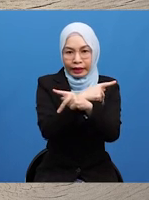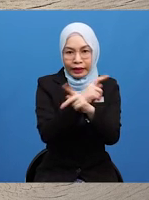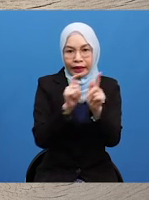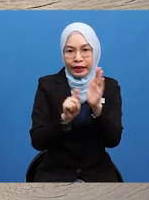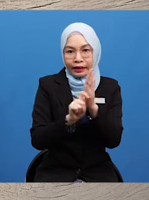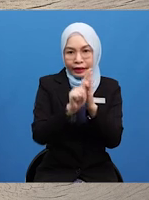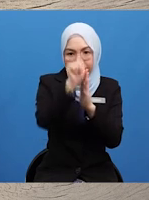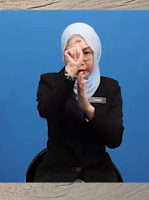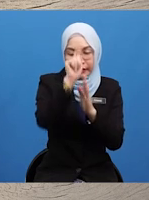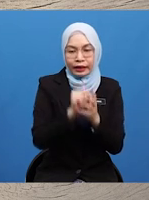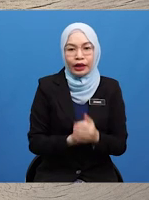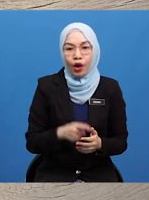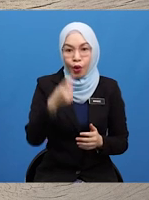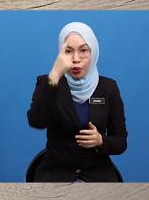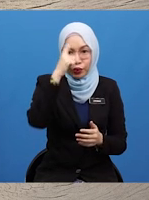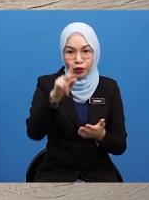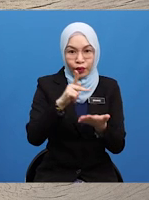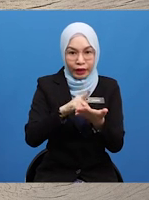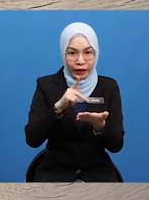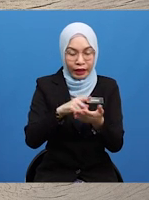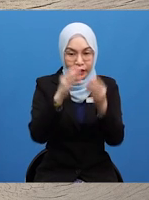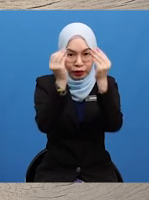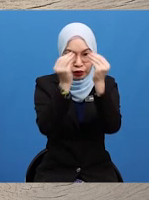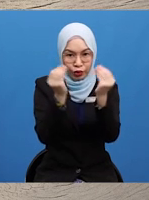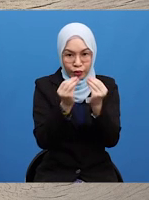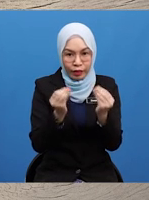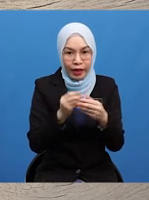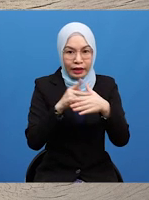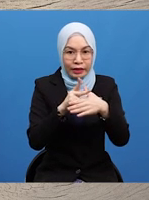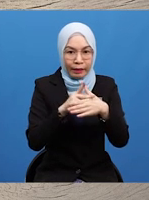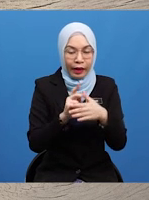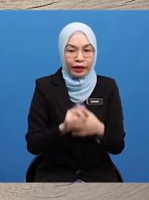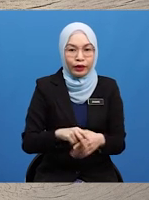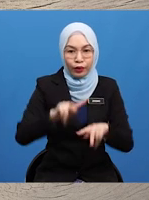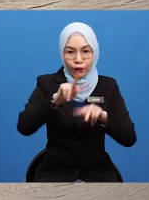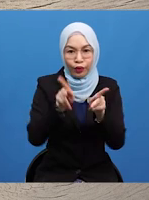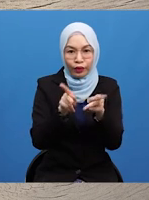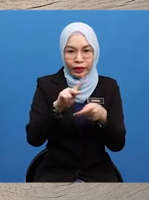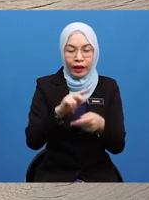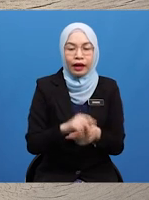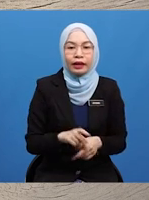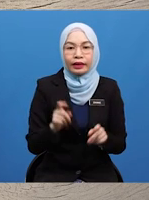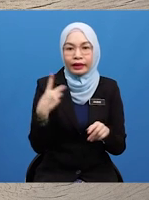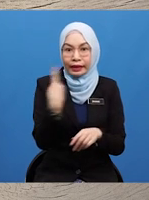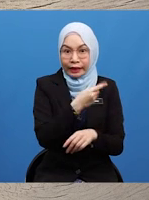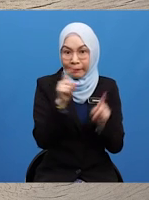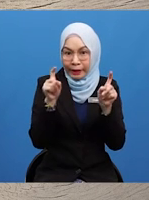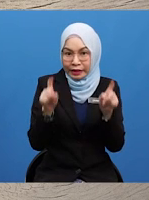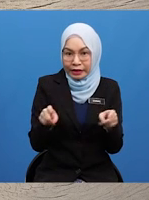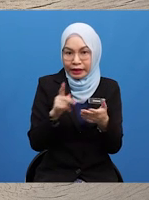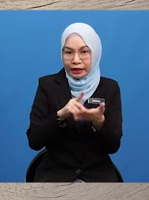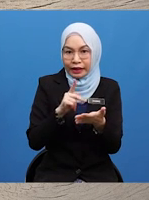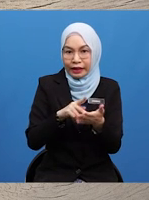kotak, kita hendaklah mengenal pasti ukuran panjang, ukuran lebar dan ukuran